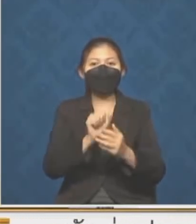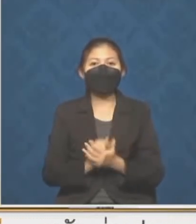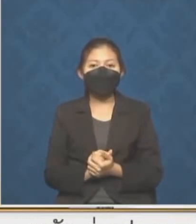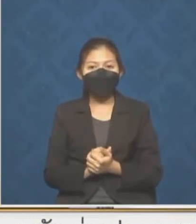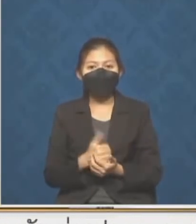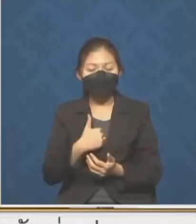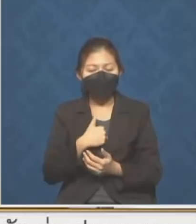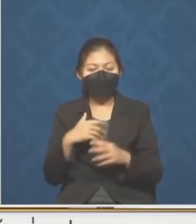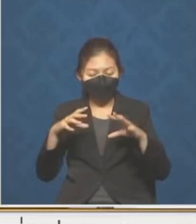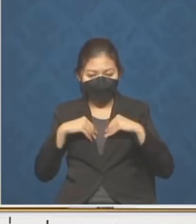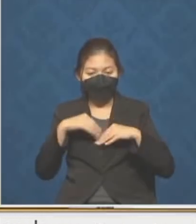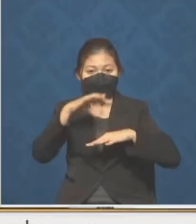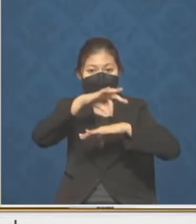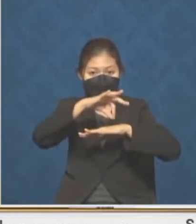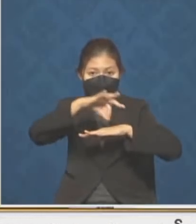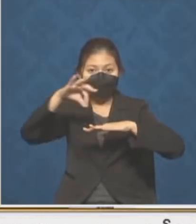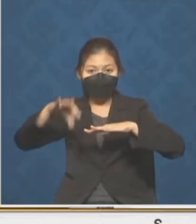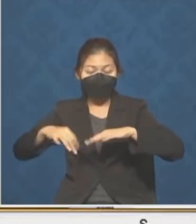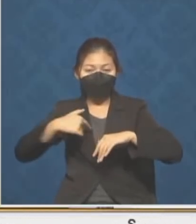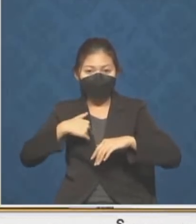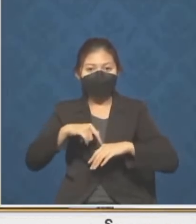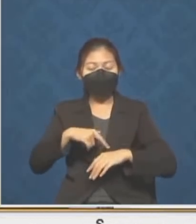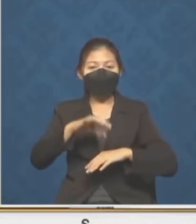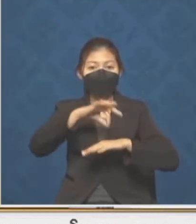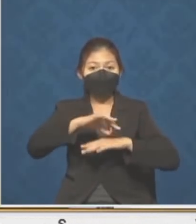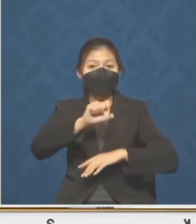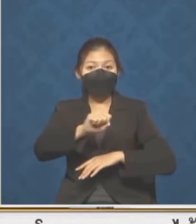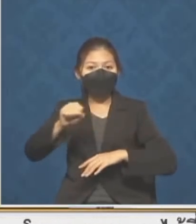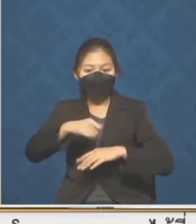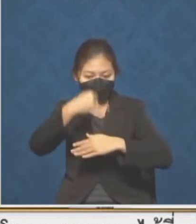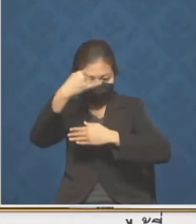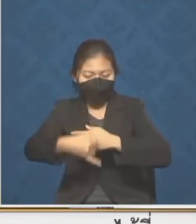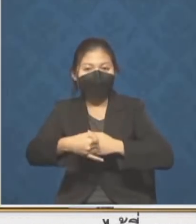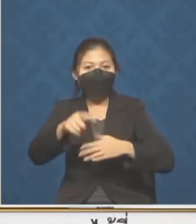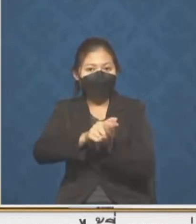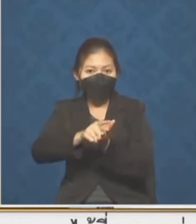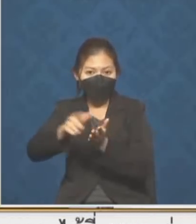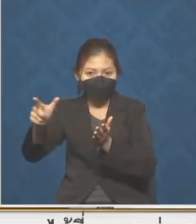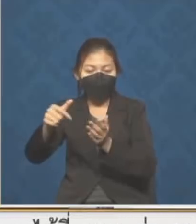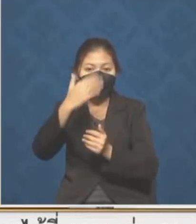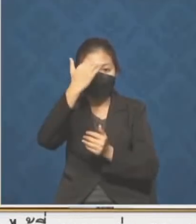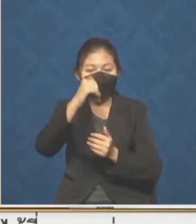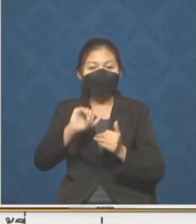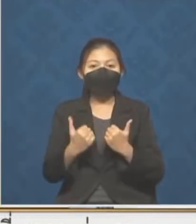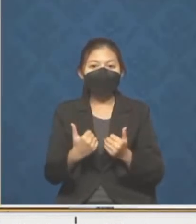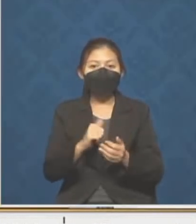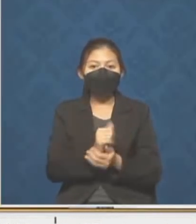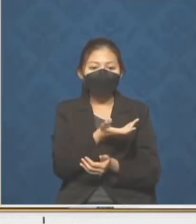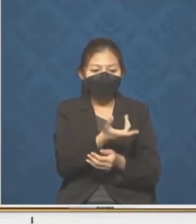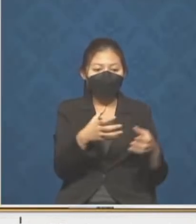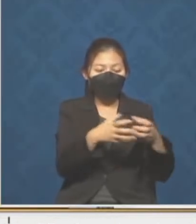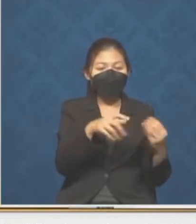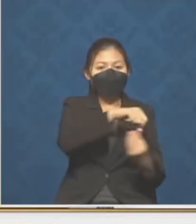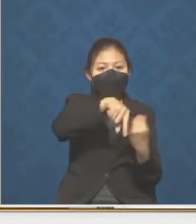ยอมที่จะสละความเป็นส.ส.เพื่อให้มันจบเพราะผมได้ขอให้พรรคเศรษฐกิ